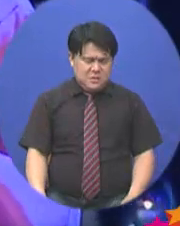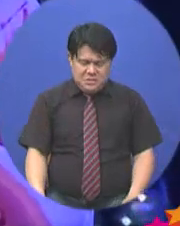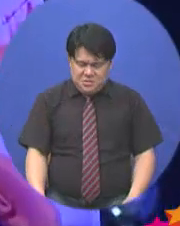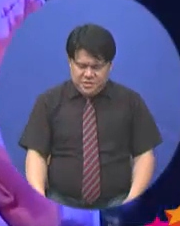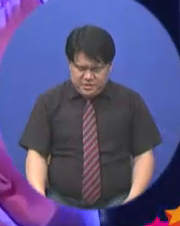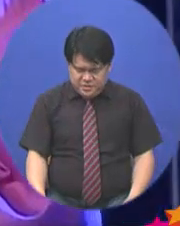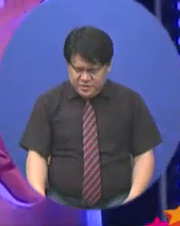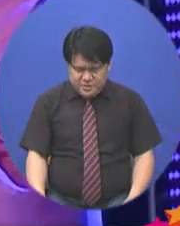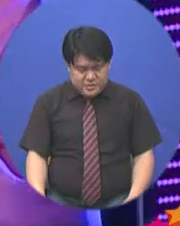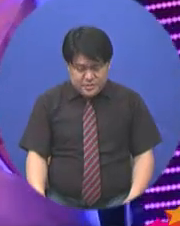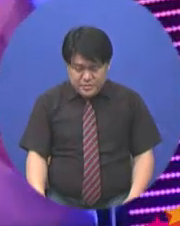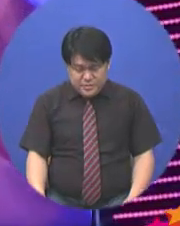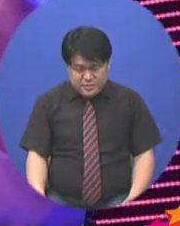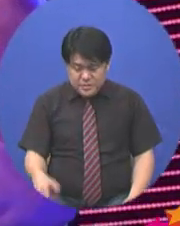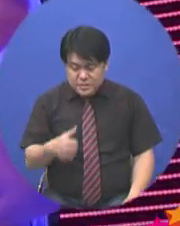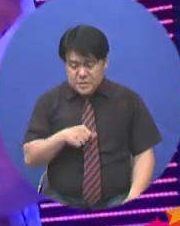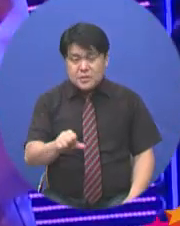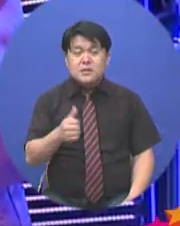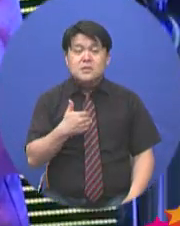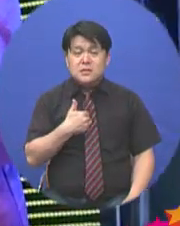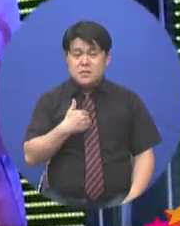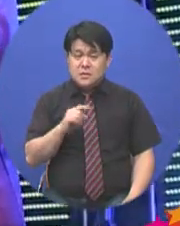이